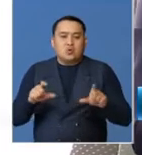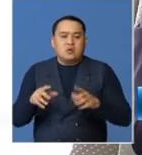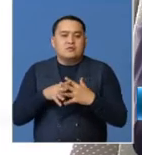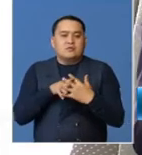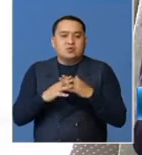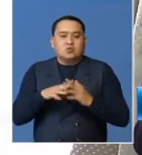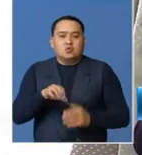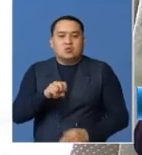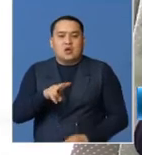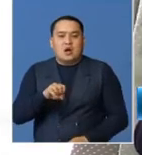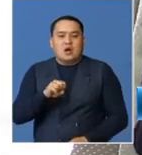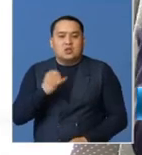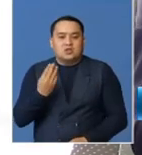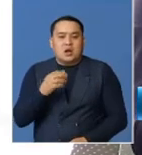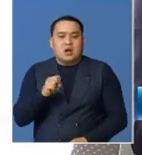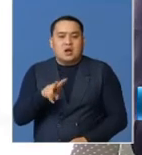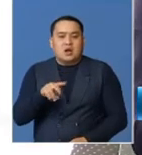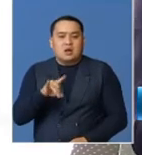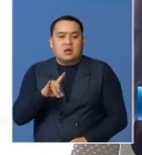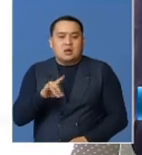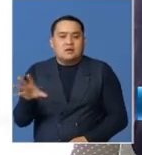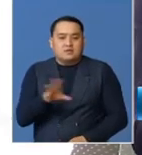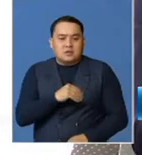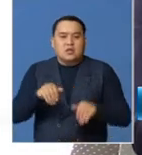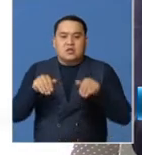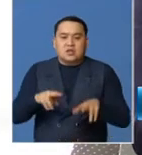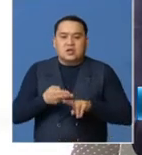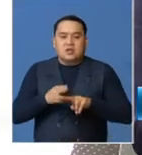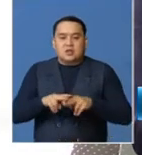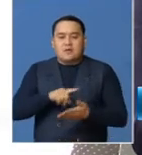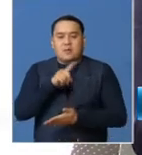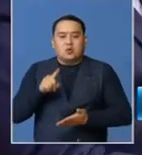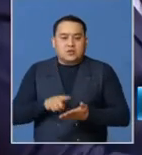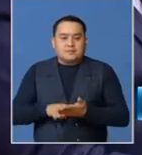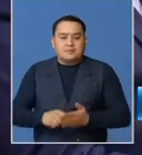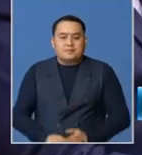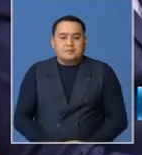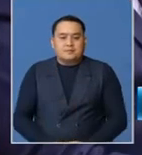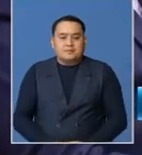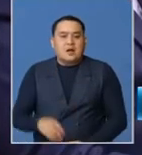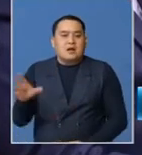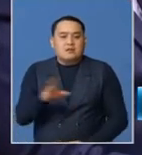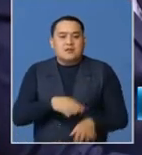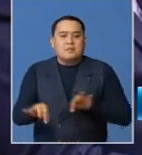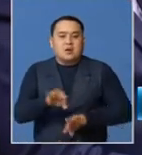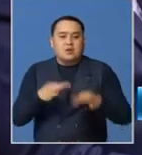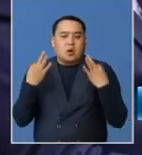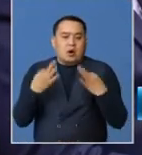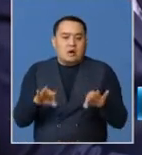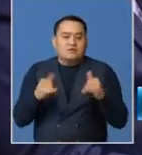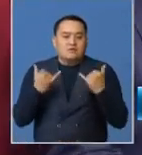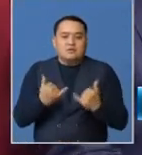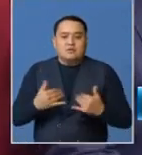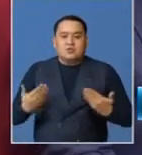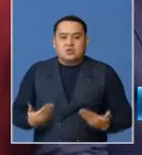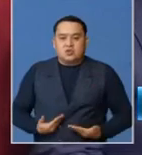селах Узынагаш и Каргалы. Просим поддержки от вас на решение данных вопросов. Все проекты, одобренные сегодня, в